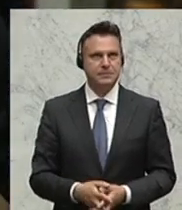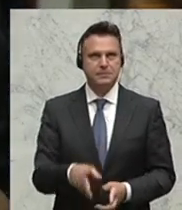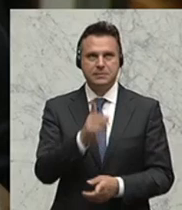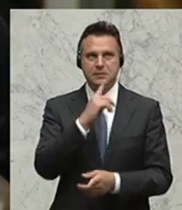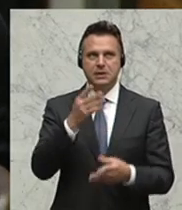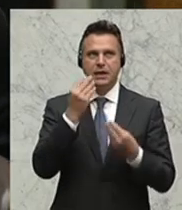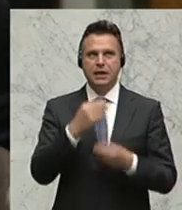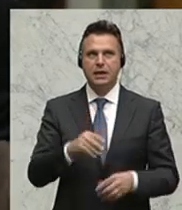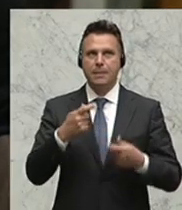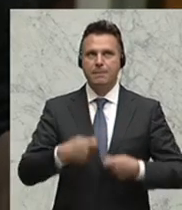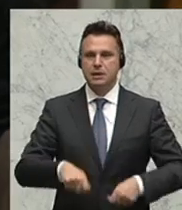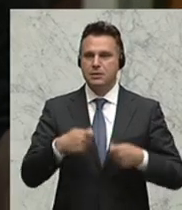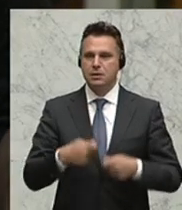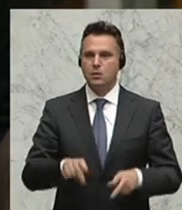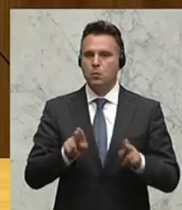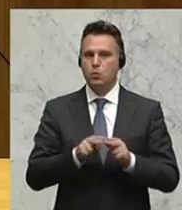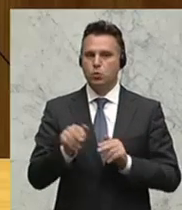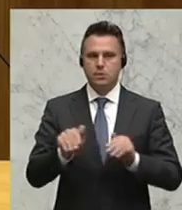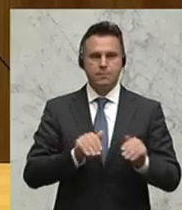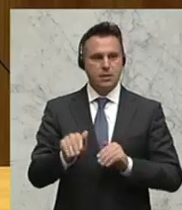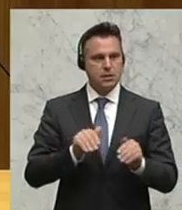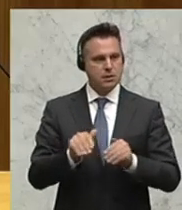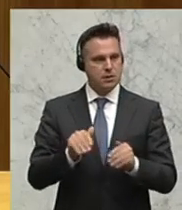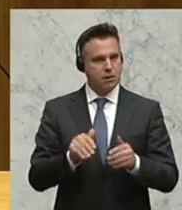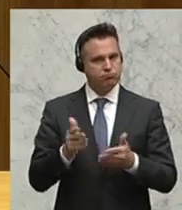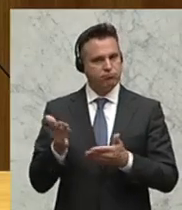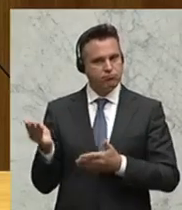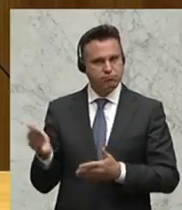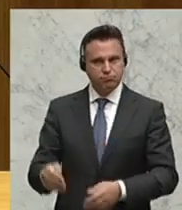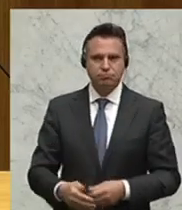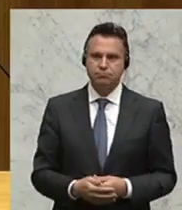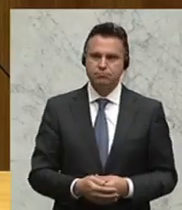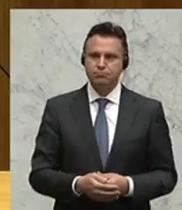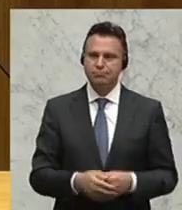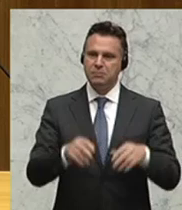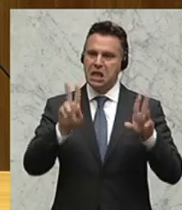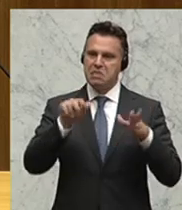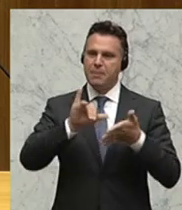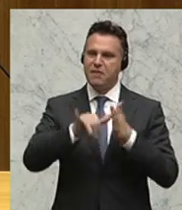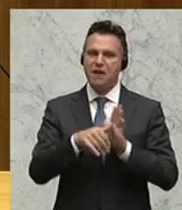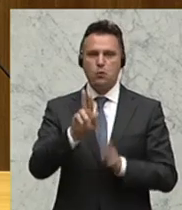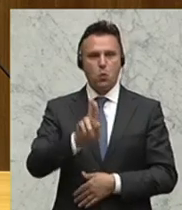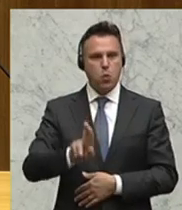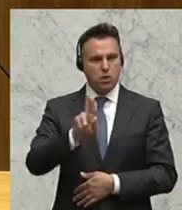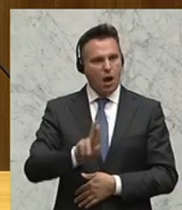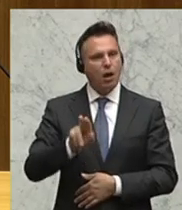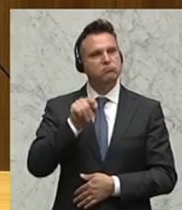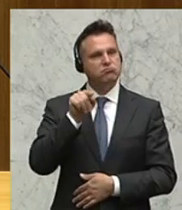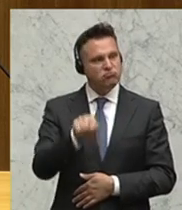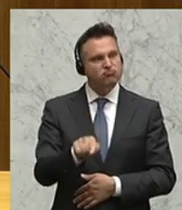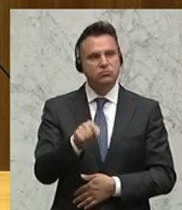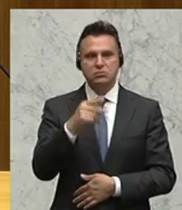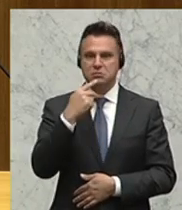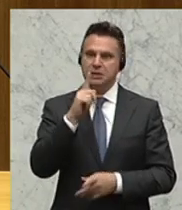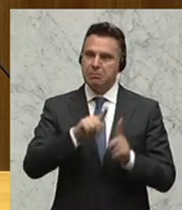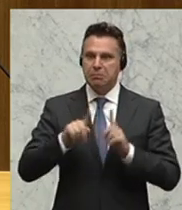Sehr geehrter Herr Präsident, Herr Bundesminister, wenn man das Thema Uhudler anspricht, dann erntet man oft Schmunzeln